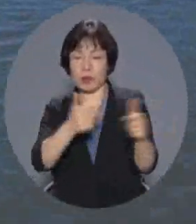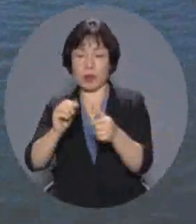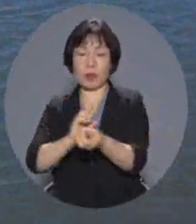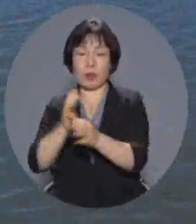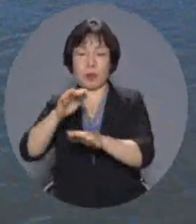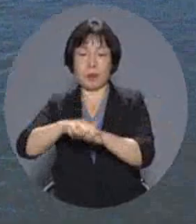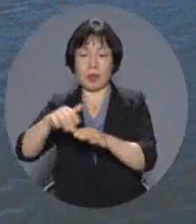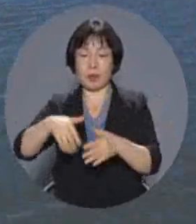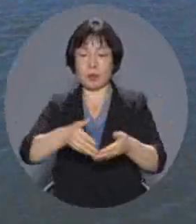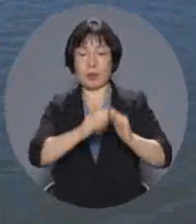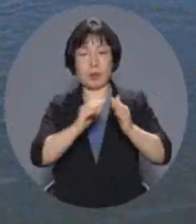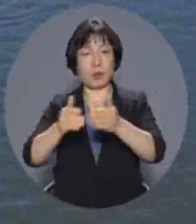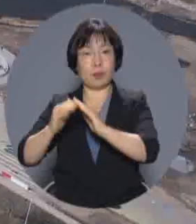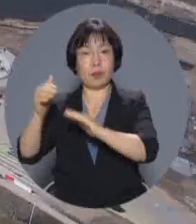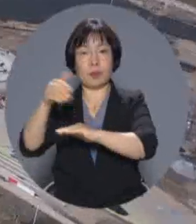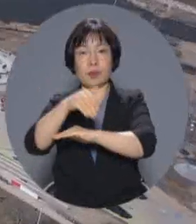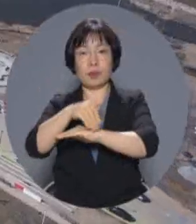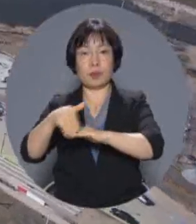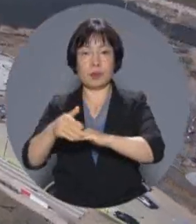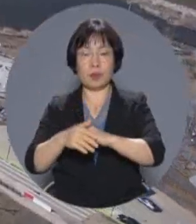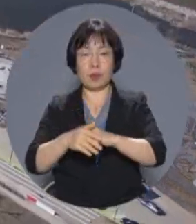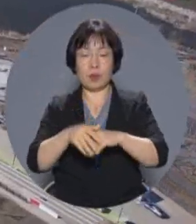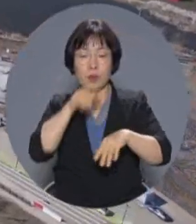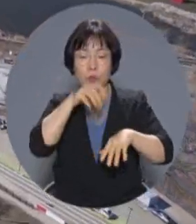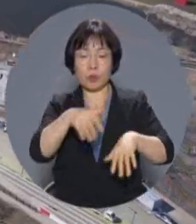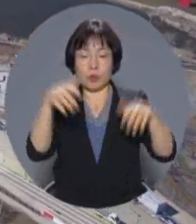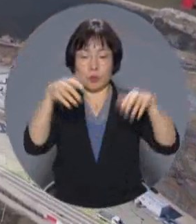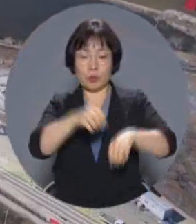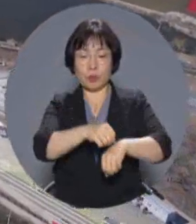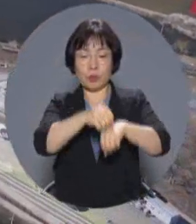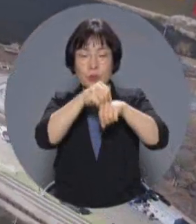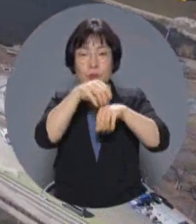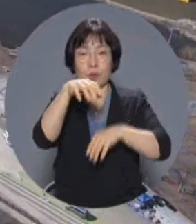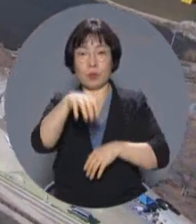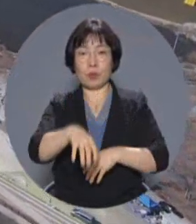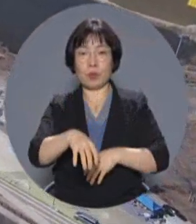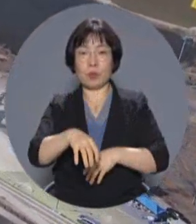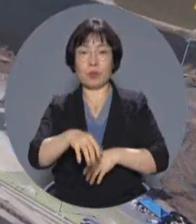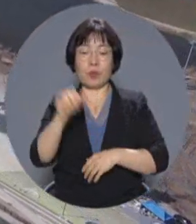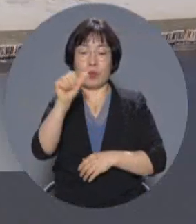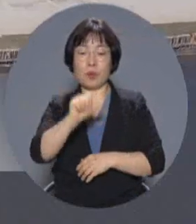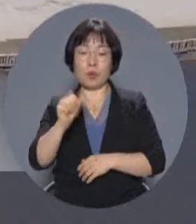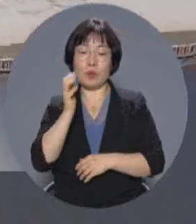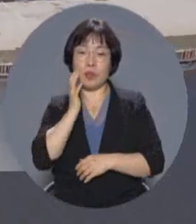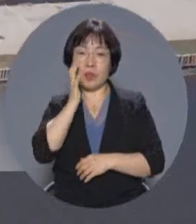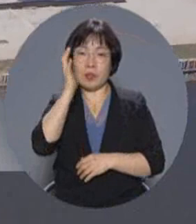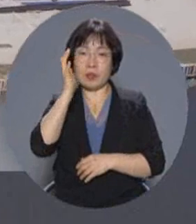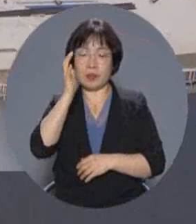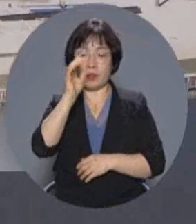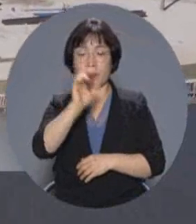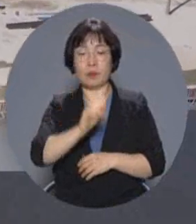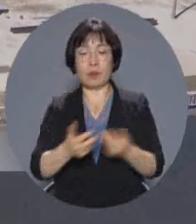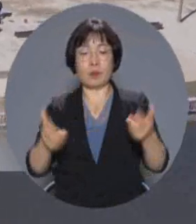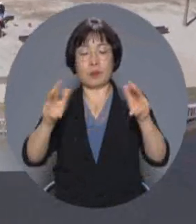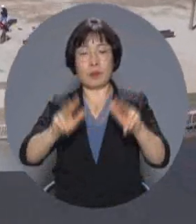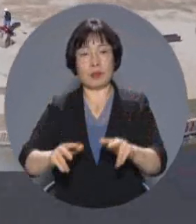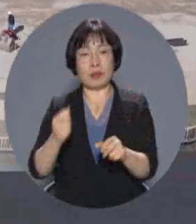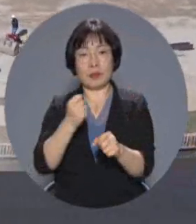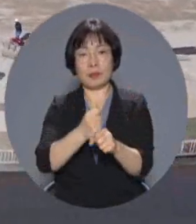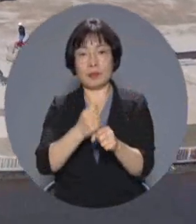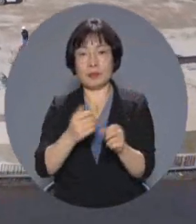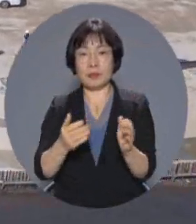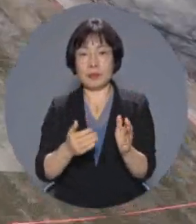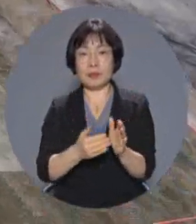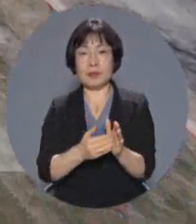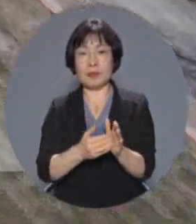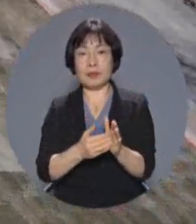정원이 들어설 예정입니다. 홍수를 막기 위해 빗물을 저장하던 저류지는 사계절 푸른 오천 그린 광장으로